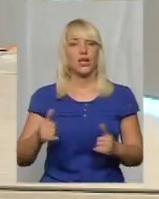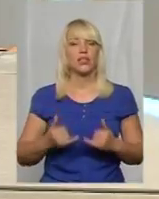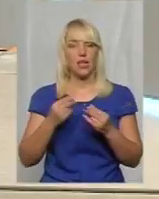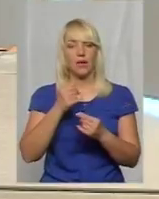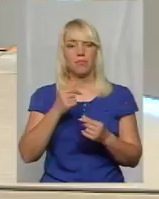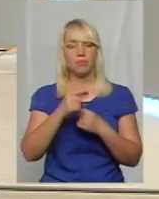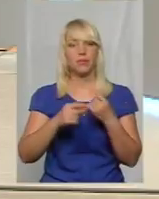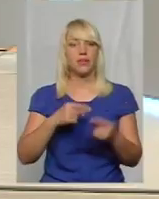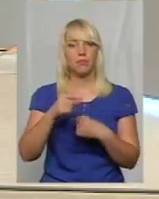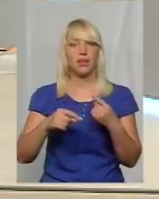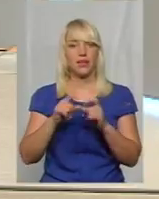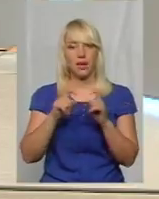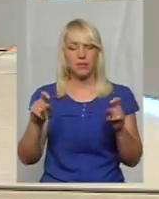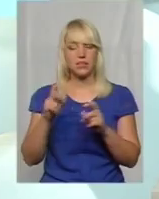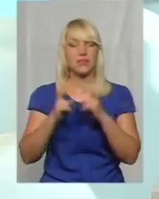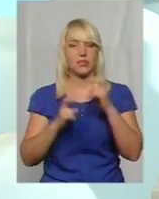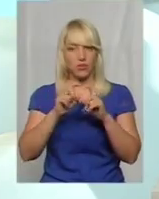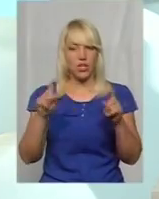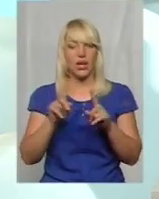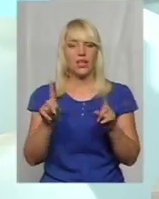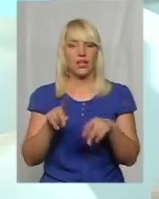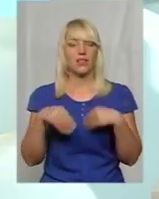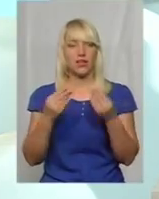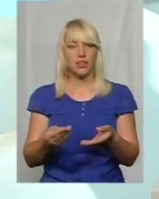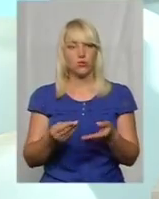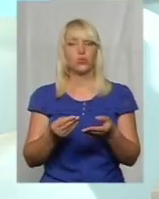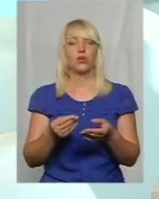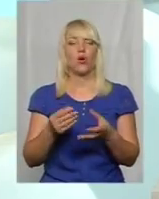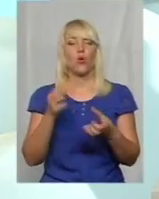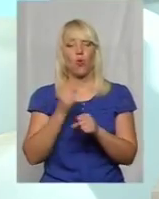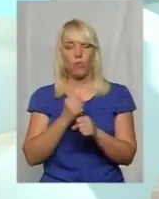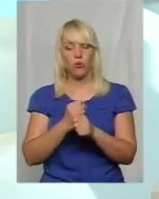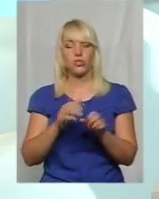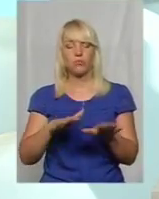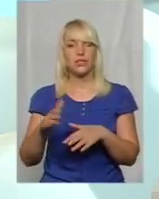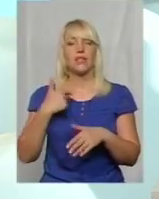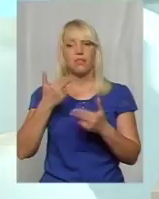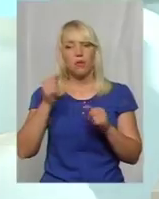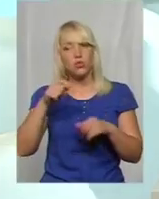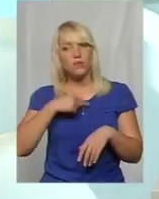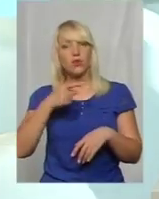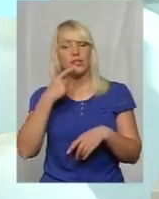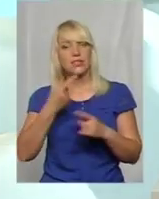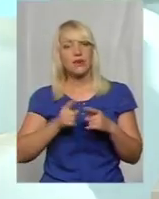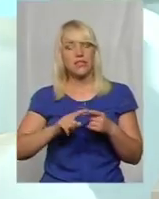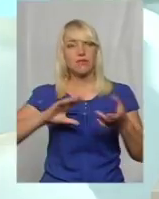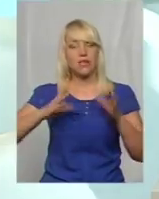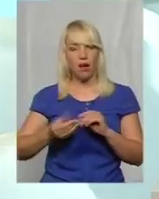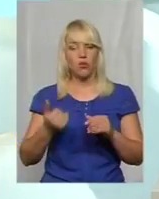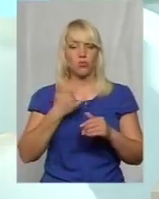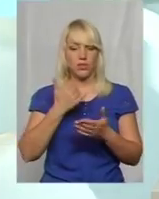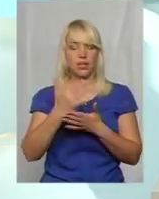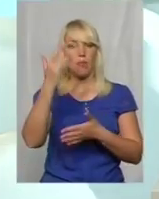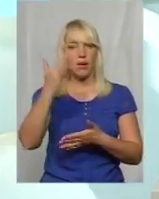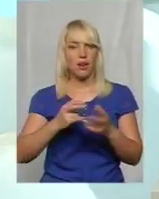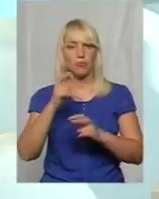які дадуть робочі місця. Да, це зараз, можливо, я сказав, загально. У нас є перелік підприємств, які вже на сьогоднішній день, до кінця року,